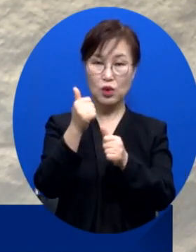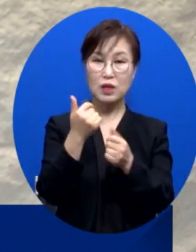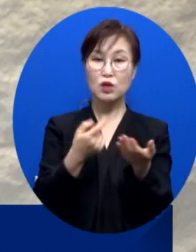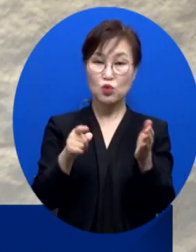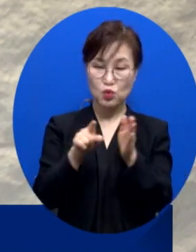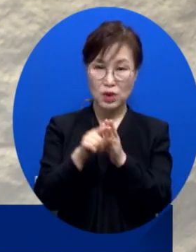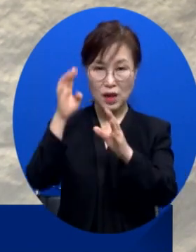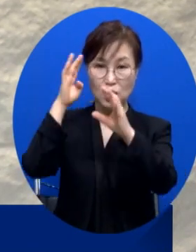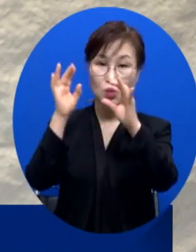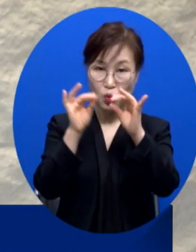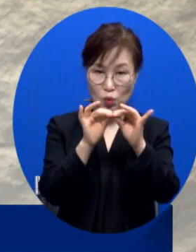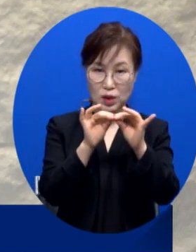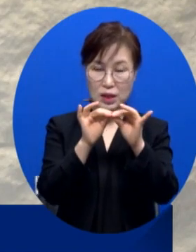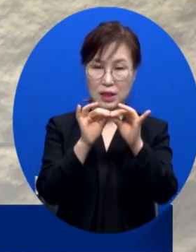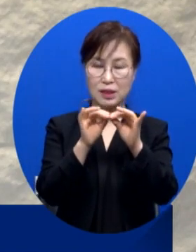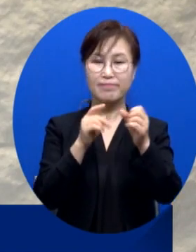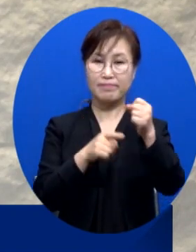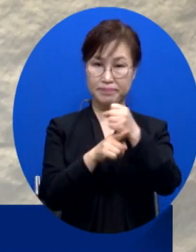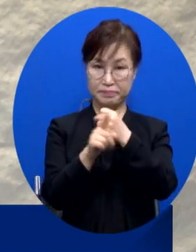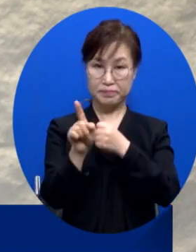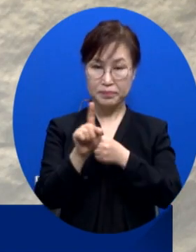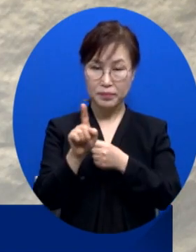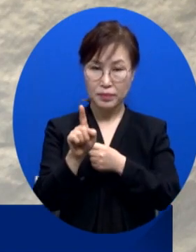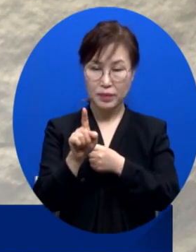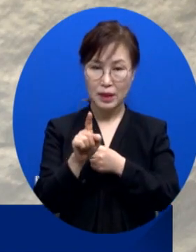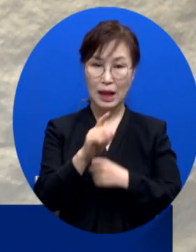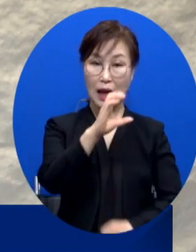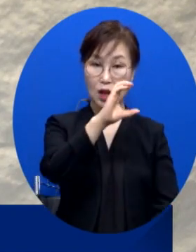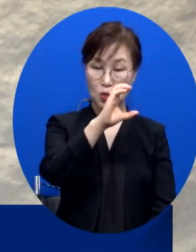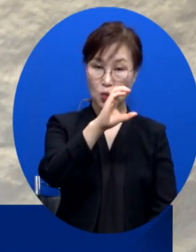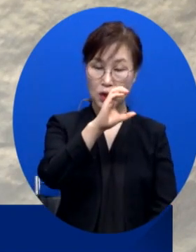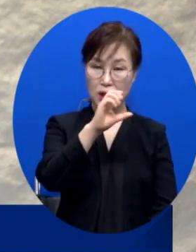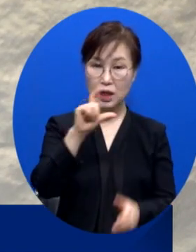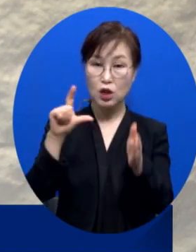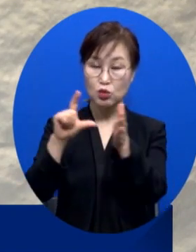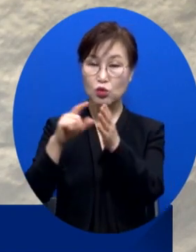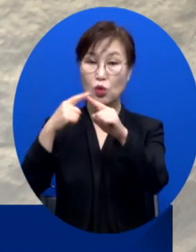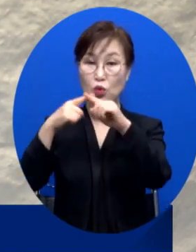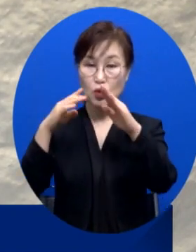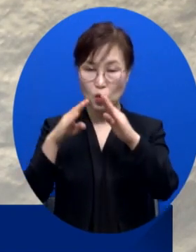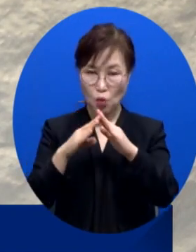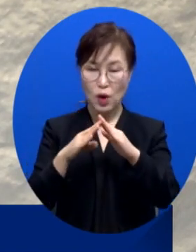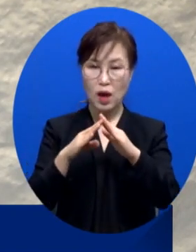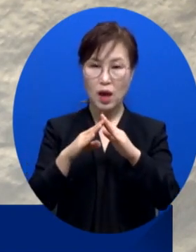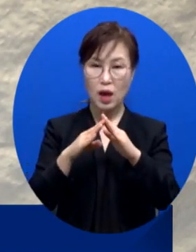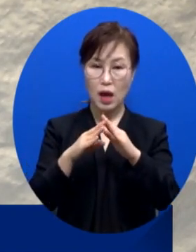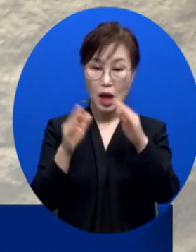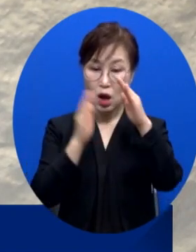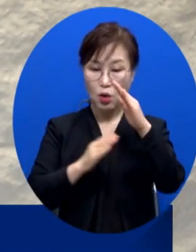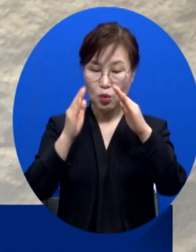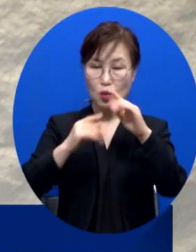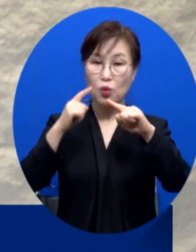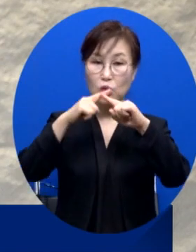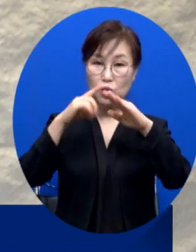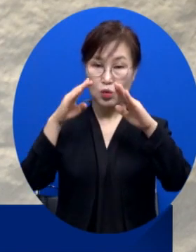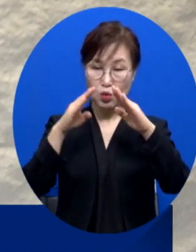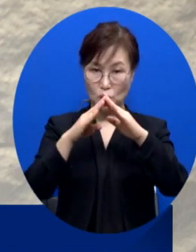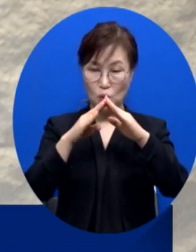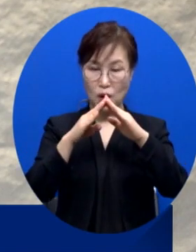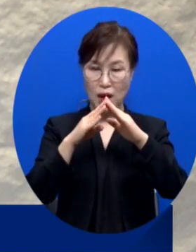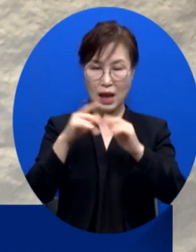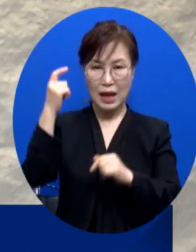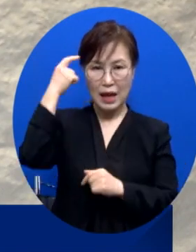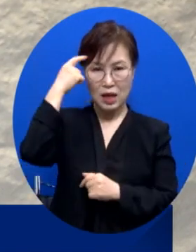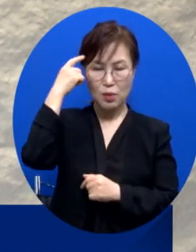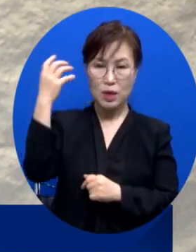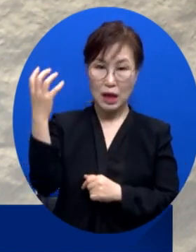전적으로 동의합니다. 왜냐하면 캐톨릭이든 루터교든 이 공교회 개념을 가지고 하나된